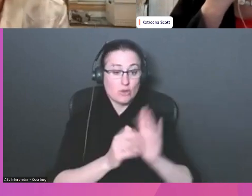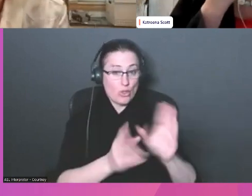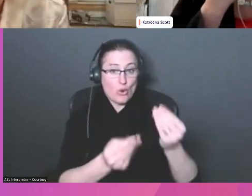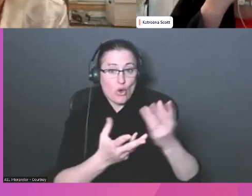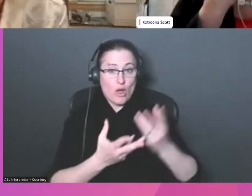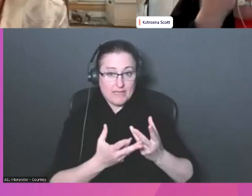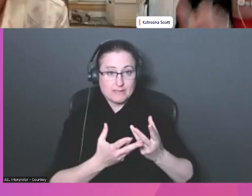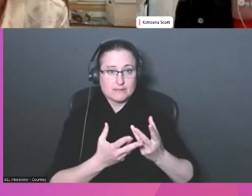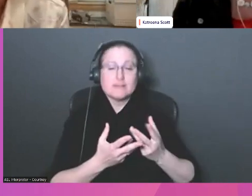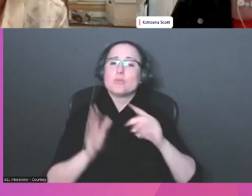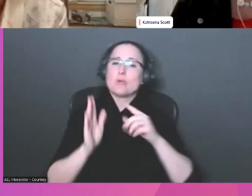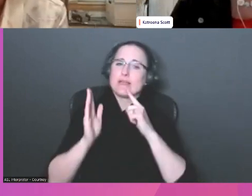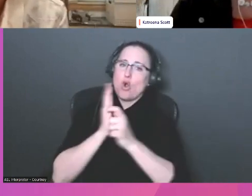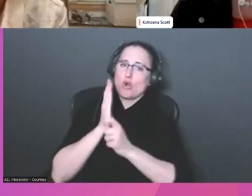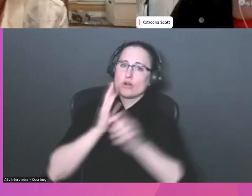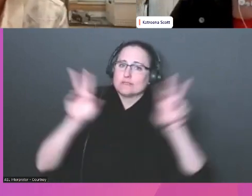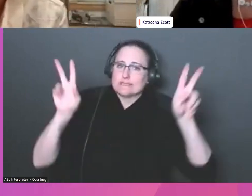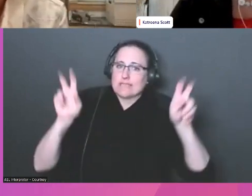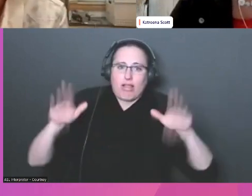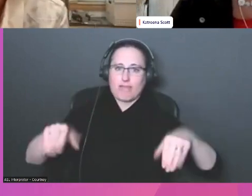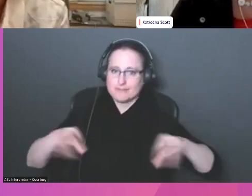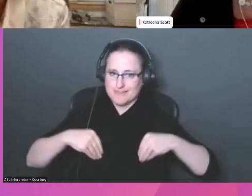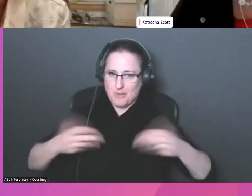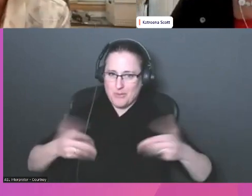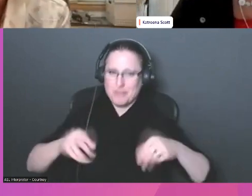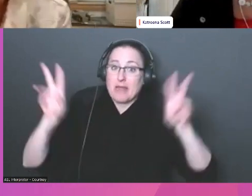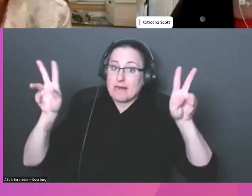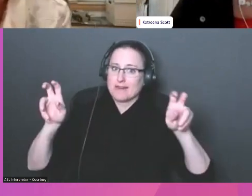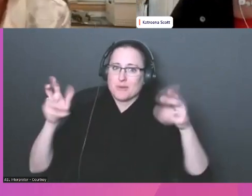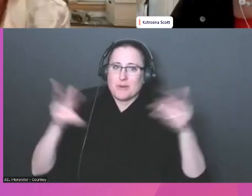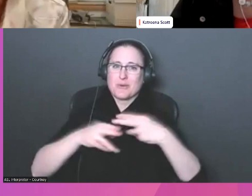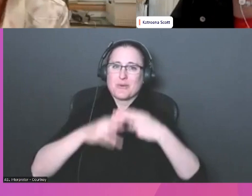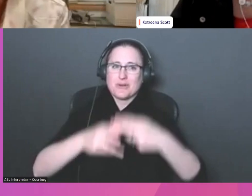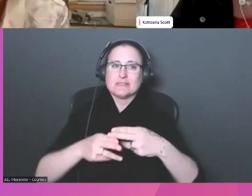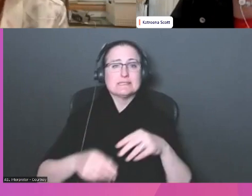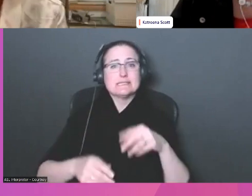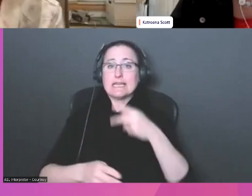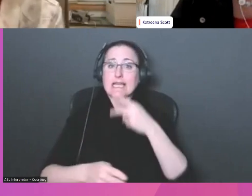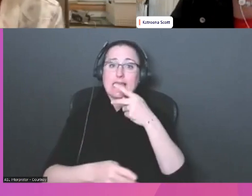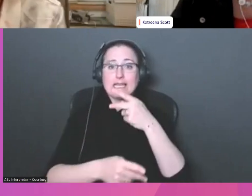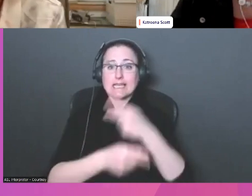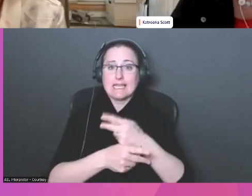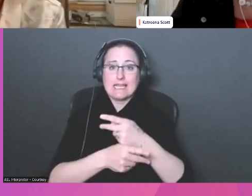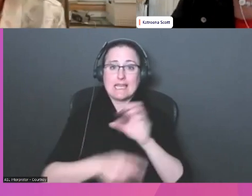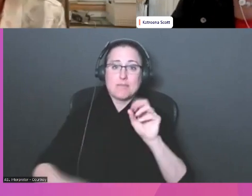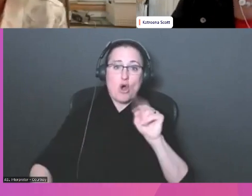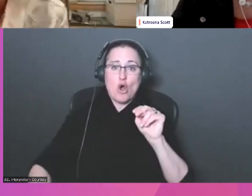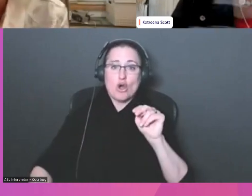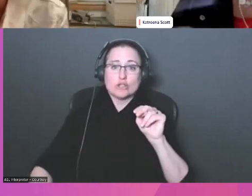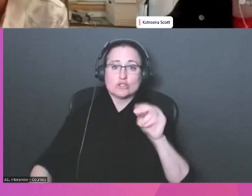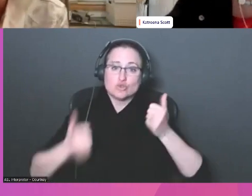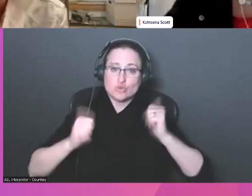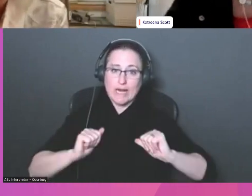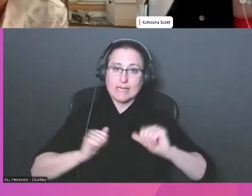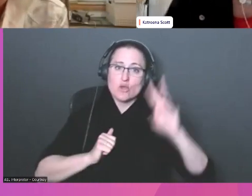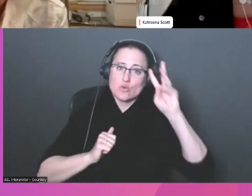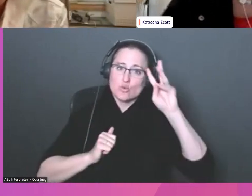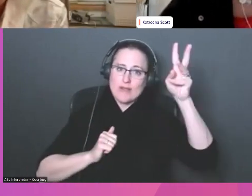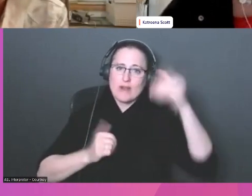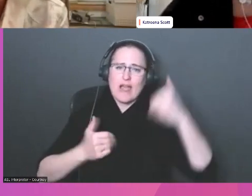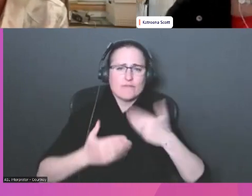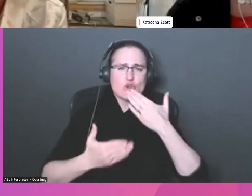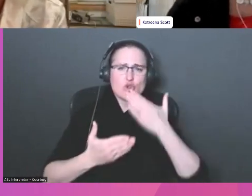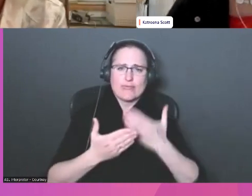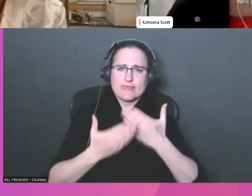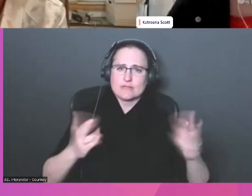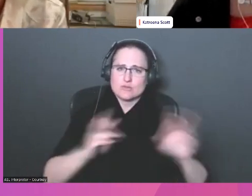aujourd'hui? Et le titre de la publication, qui n'a pas encore été essayée, s'appelle « Essayez, continuez